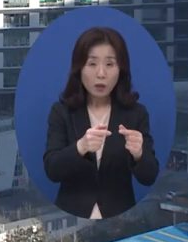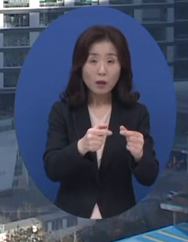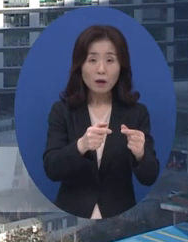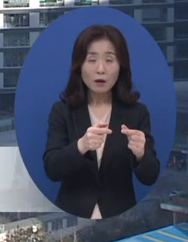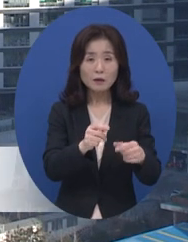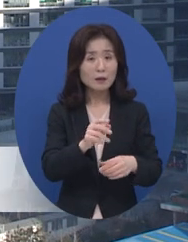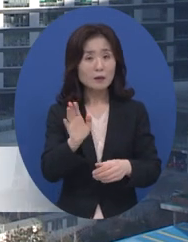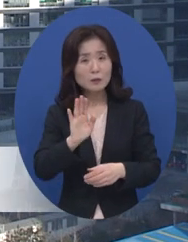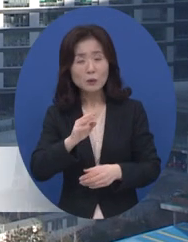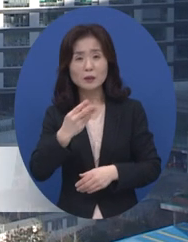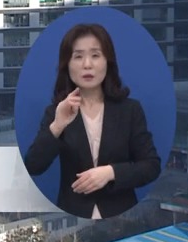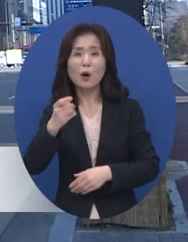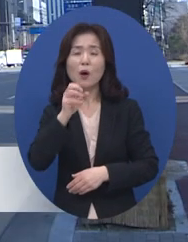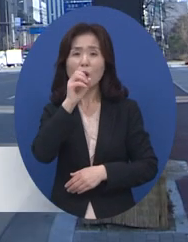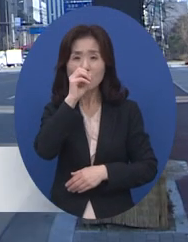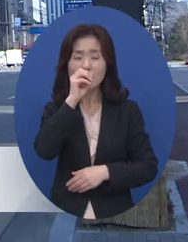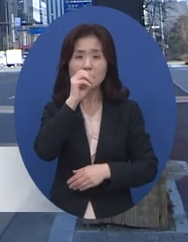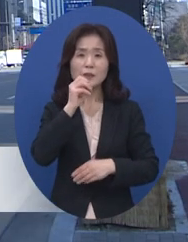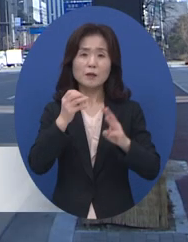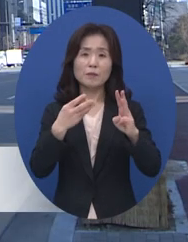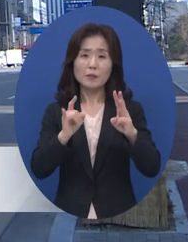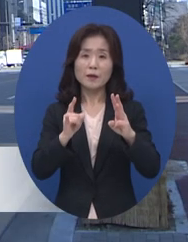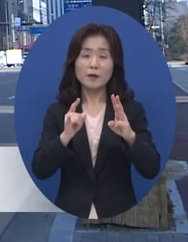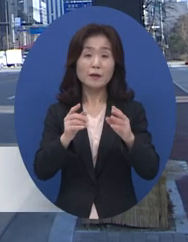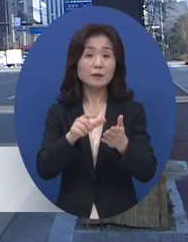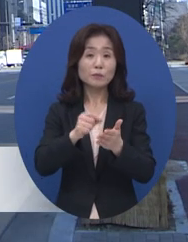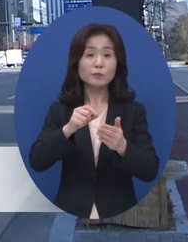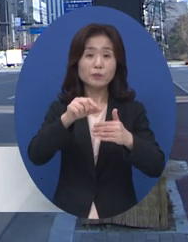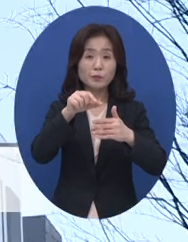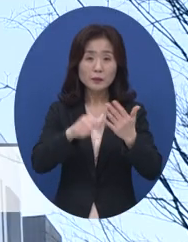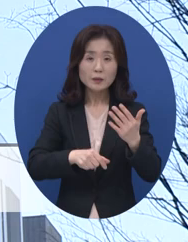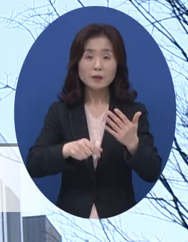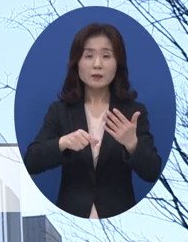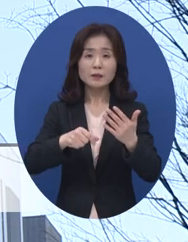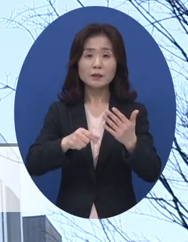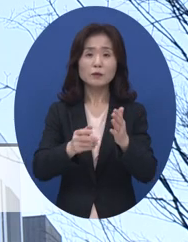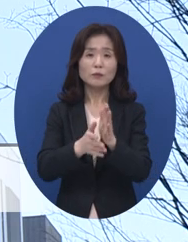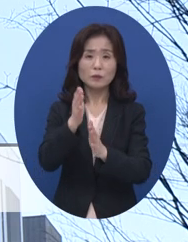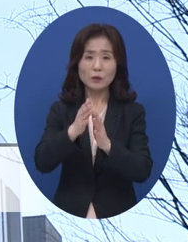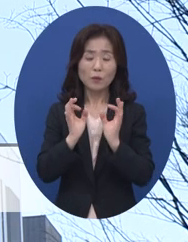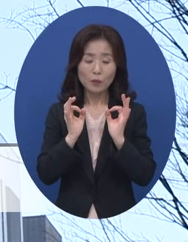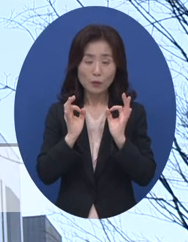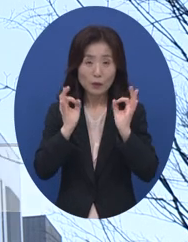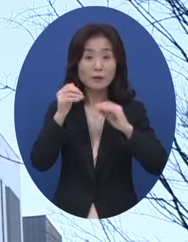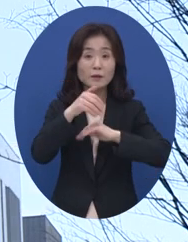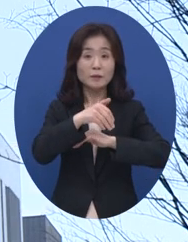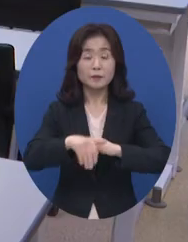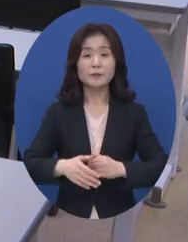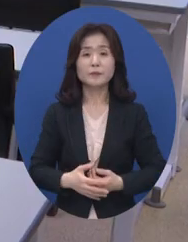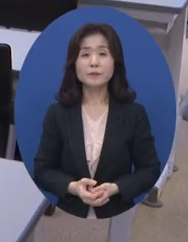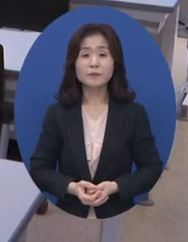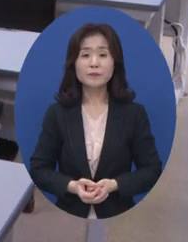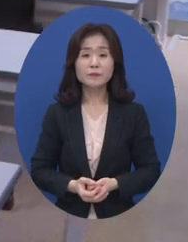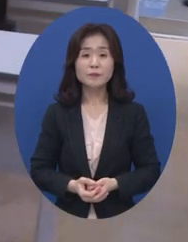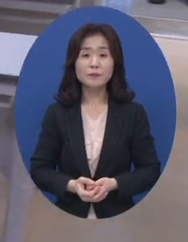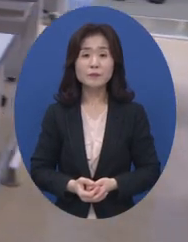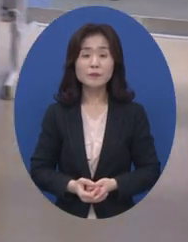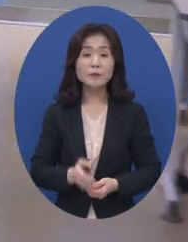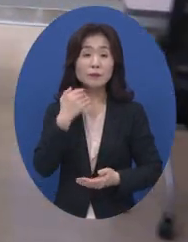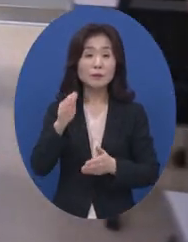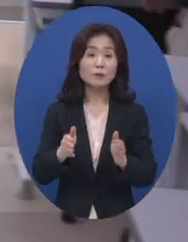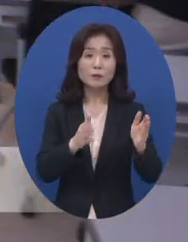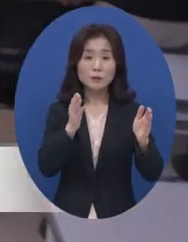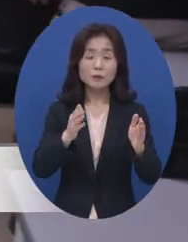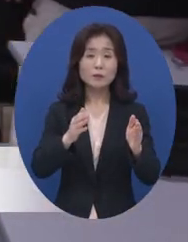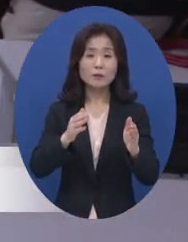한국형 뉴딜 3대 핵심 프로젝트인 스마트 산업단지 조성 해도 힘쓴다는 구성입니다 또한 경기도는